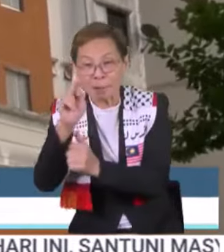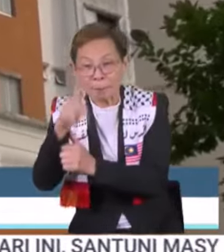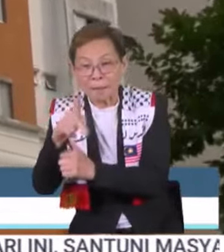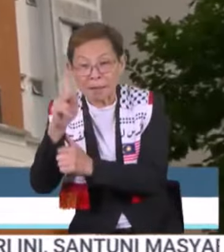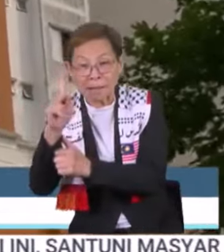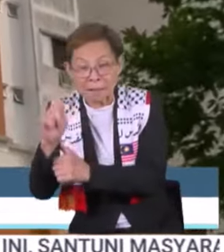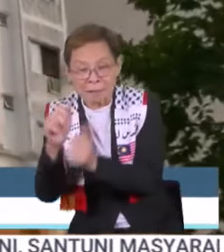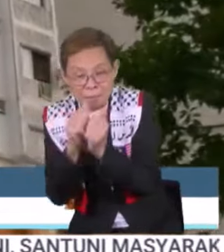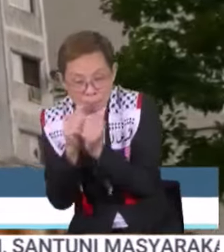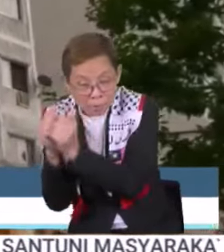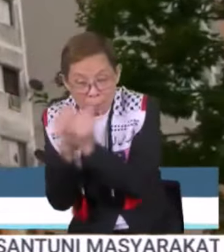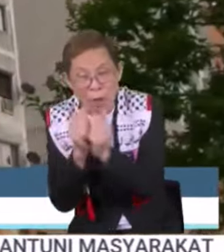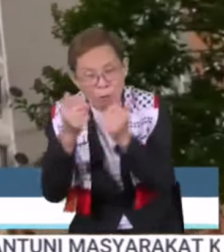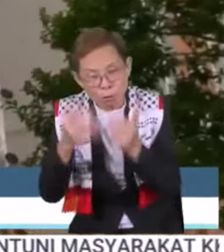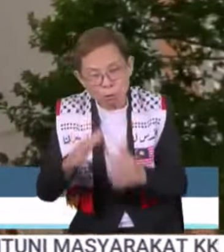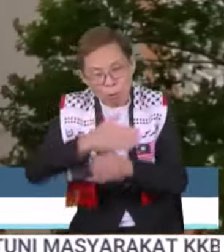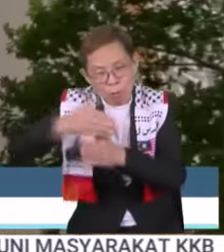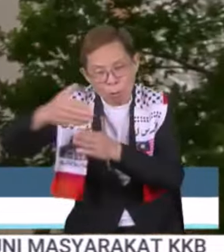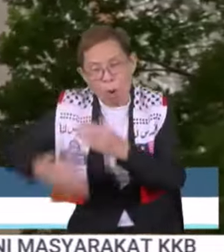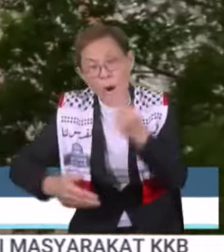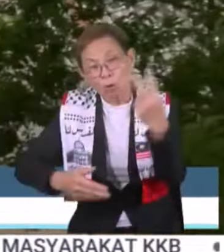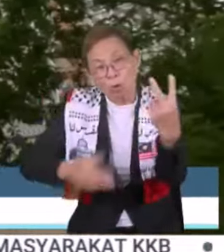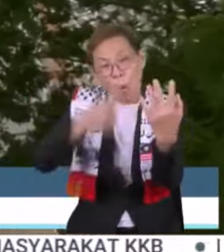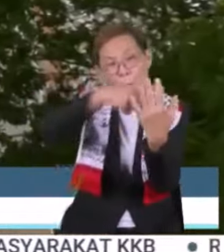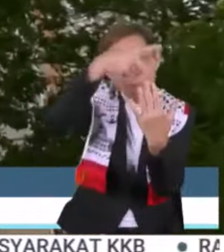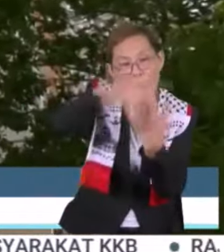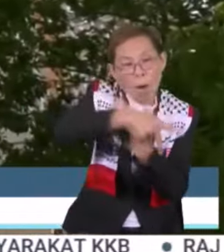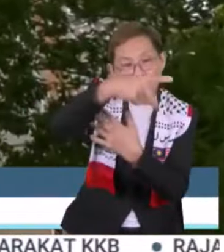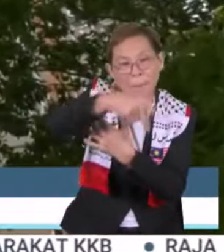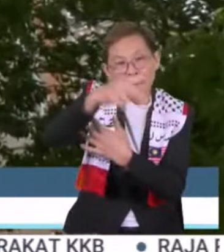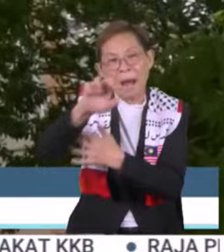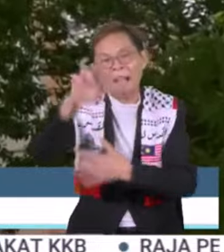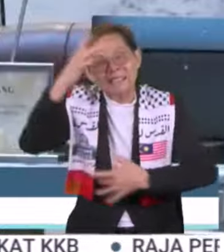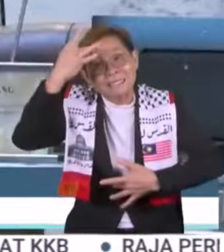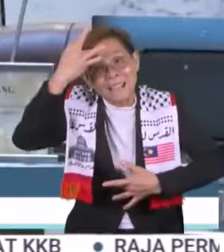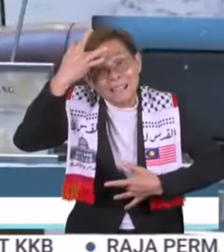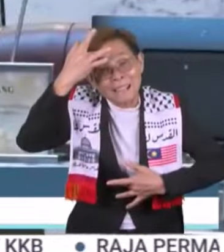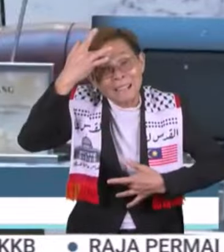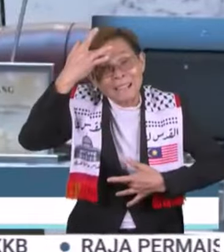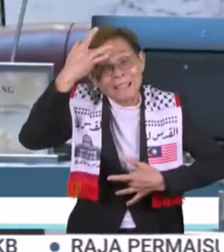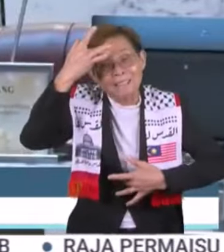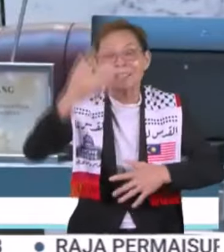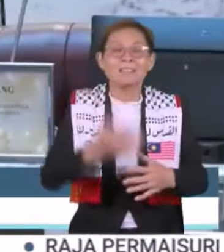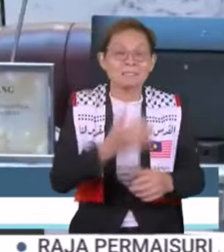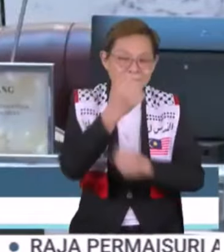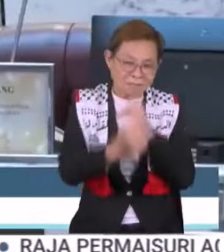dan Kerajaan Tempatan telah menyelesaikan dua projek PPR Sakit tahun ini.